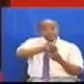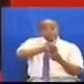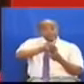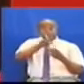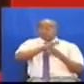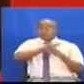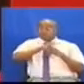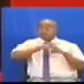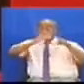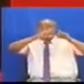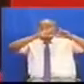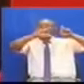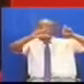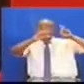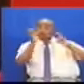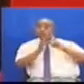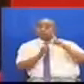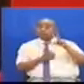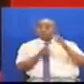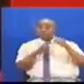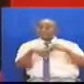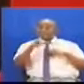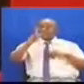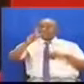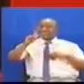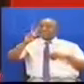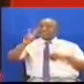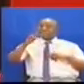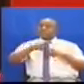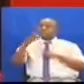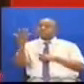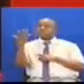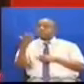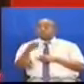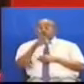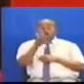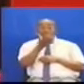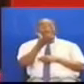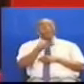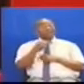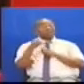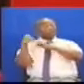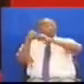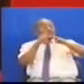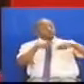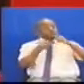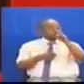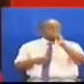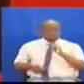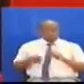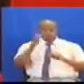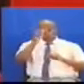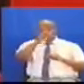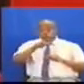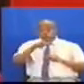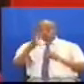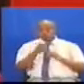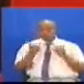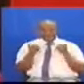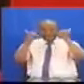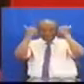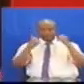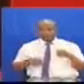umeme wa KV karibuni 400 umejengwa. Wengine watamani miundombinu ile iharibike watu wapate frustration. Kwa